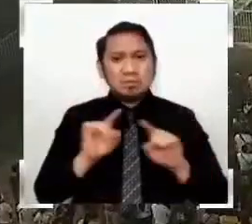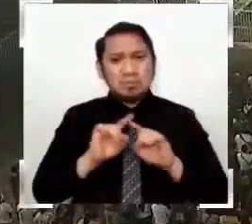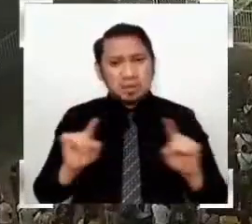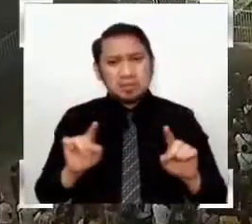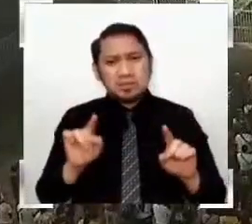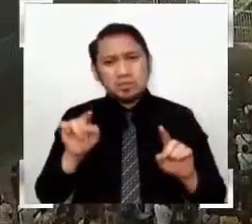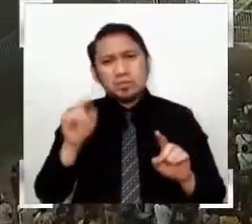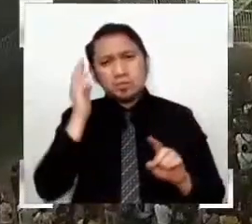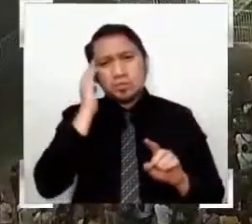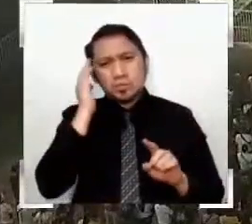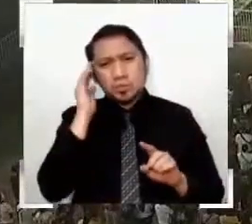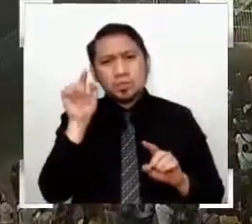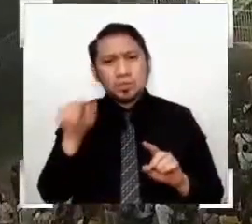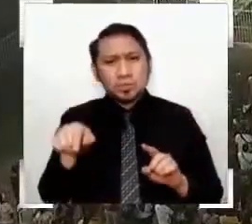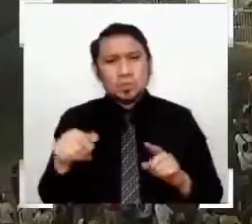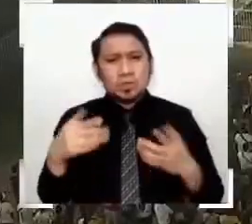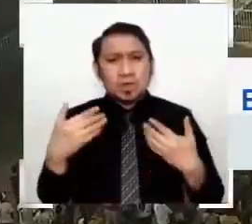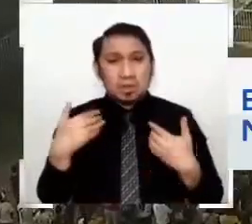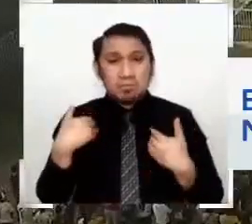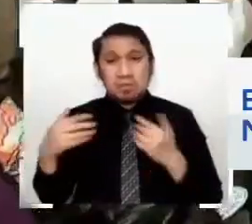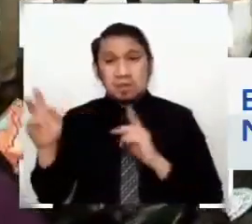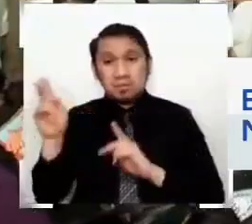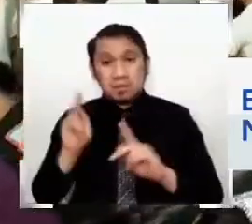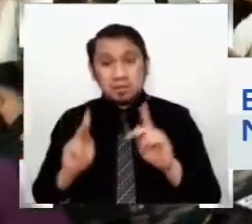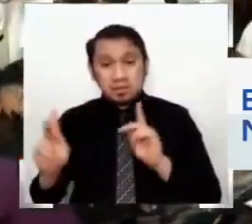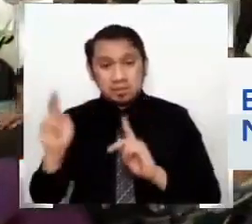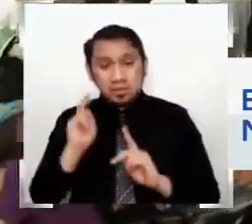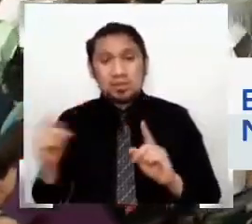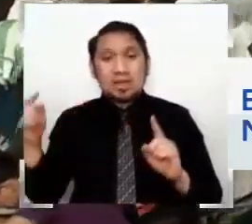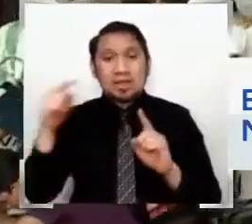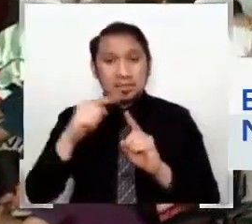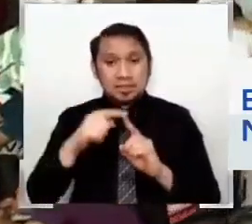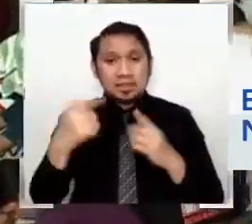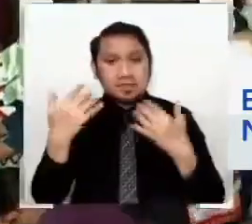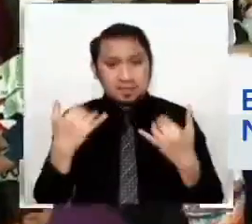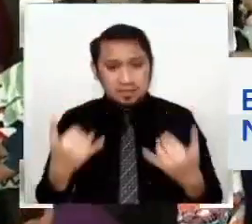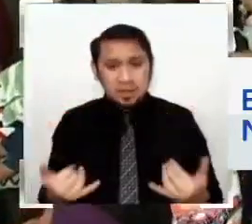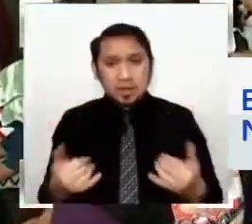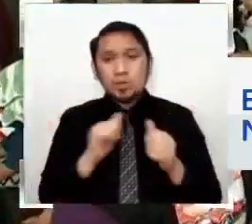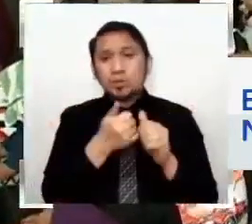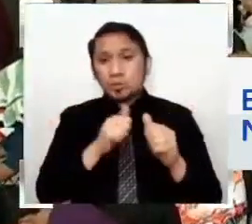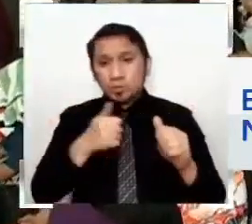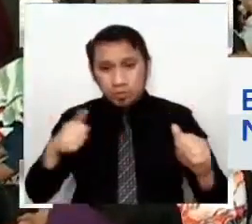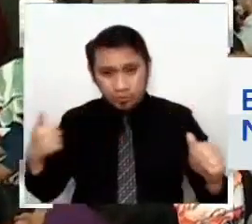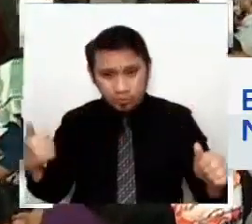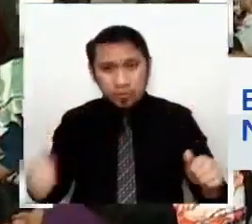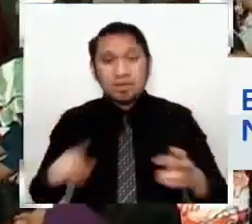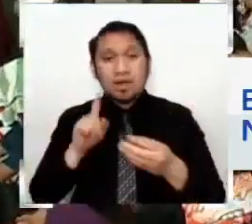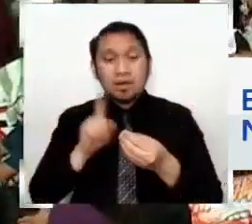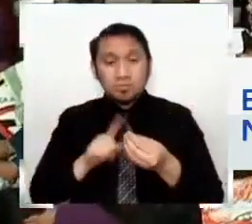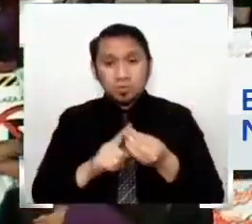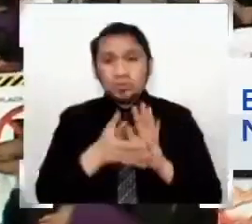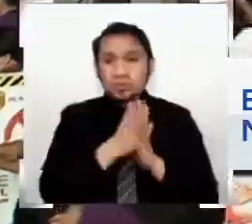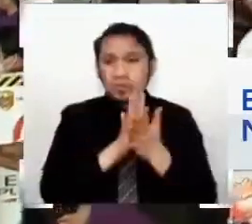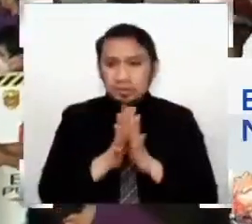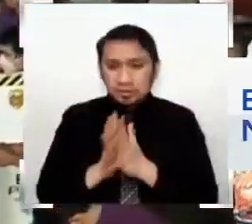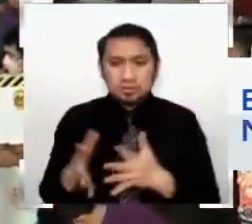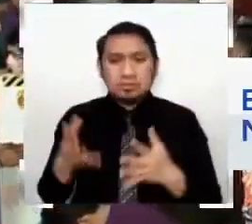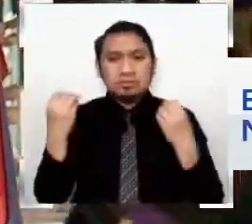na meron po tayong mga kababayan na hanggang ngayon ay umiiwas pa rin sa maraming tao at sa